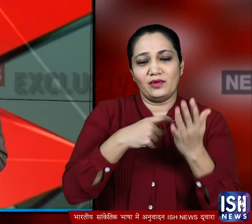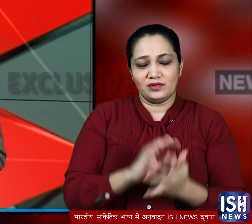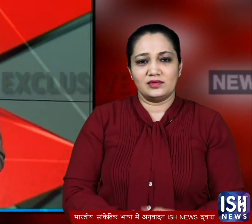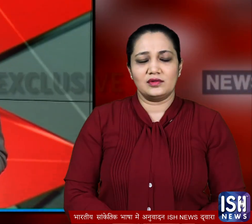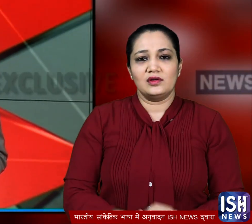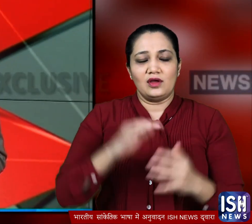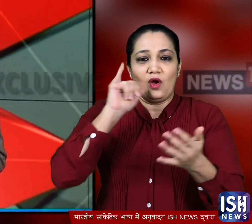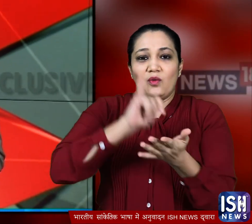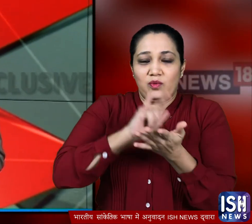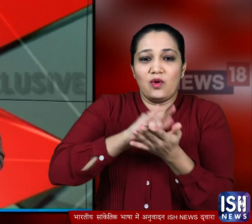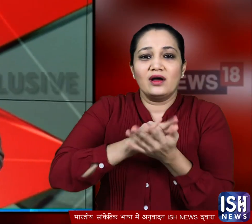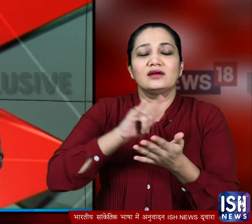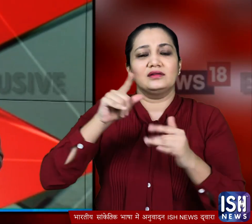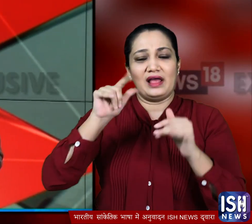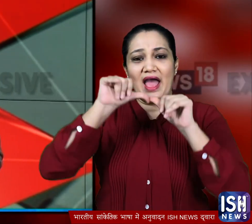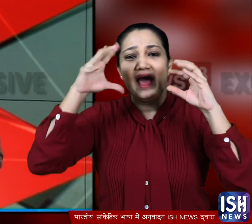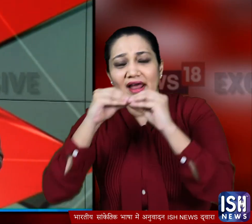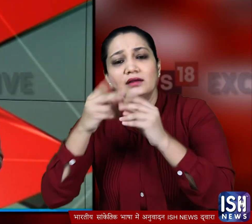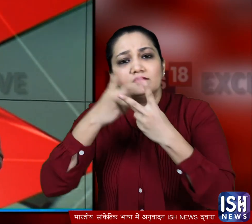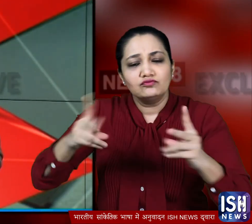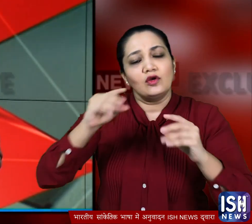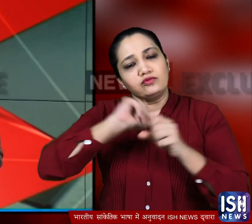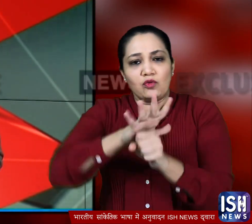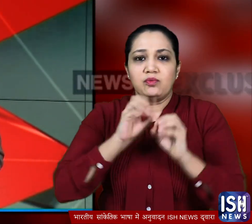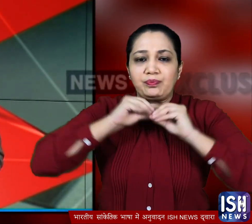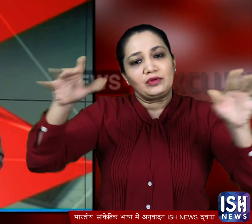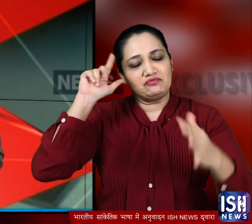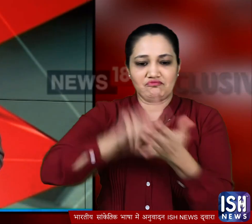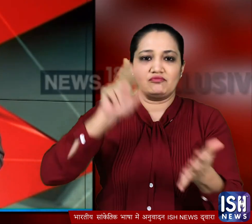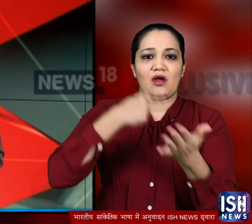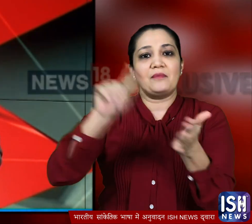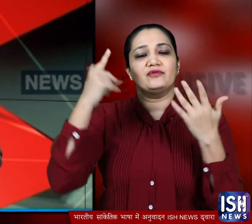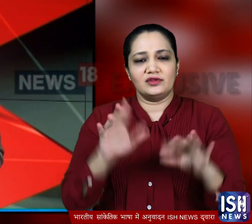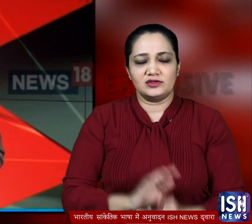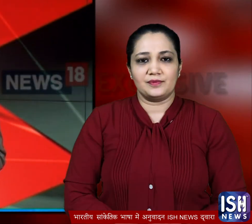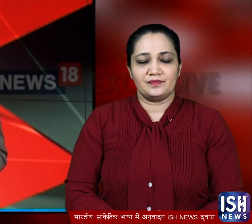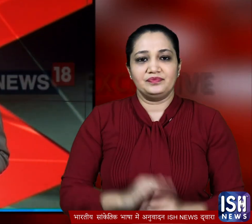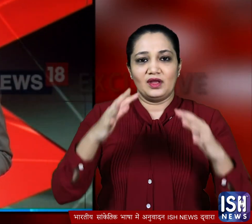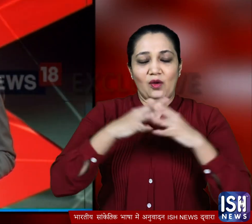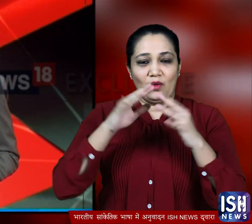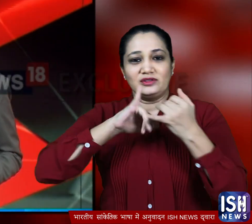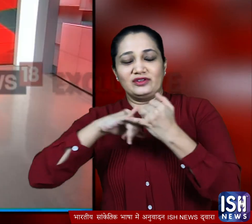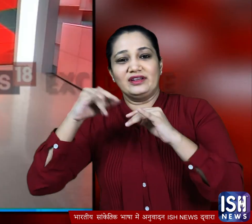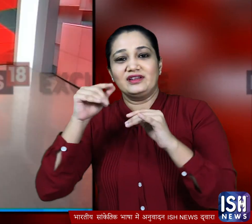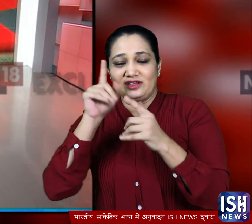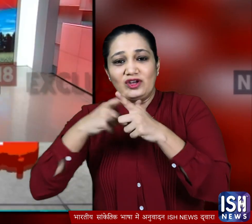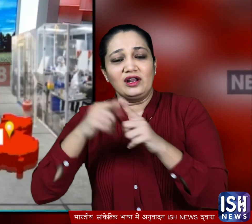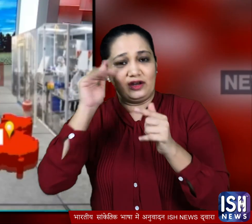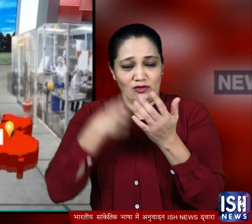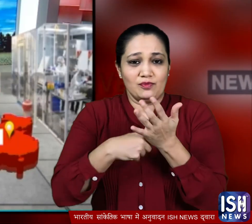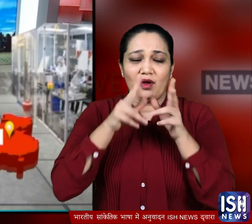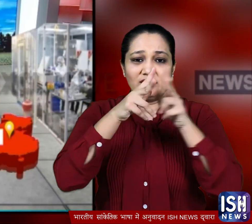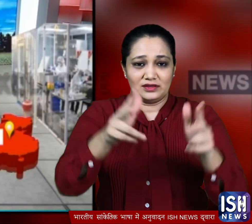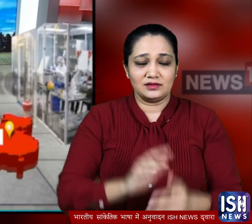में वुहान लैब से कोरोना वायरस के लीक होने के दावे पर मोहर लगाई। द वॉल स्ट्रीट जर्नल की रिपोर्ट है कि अमेरिका